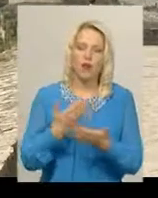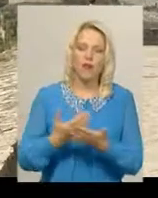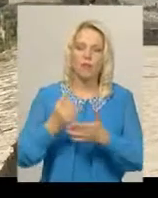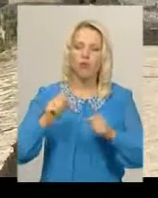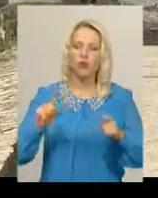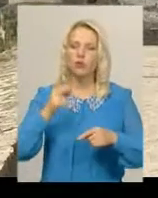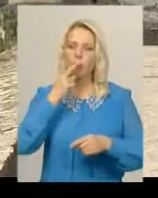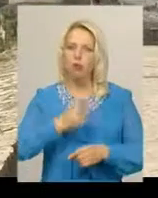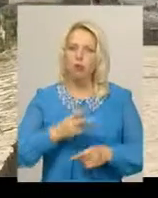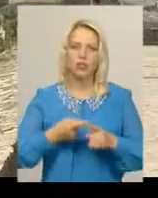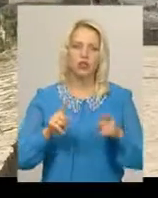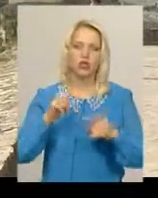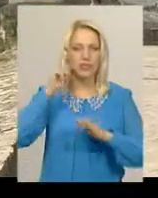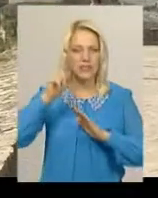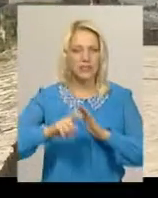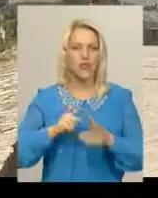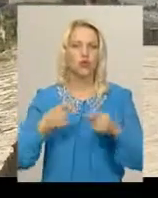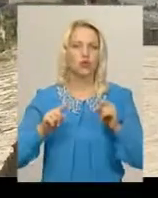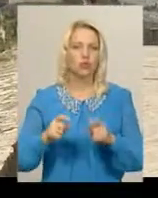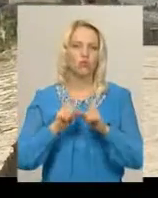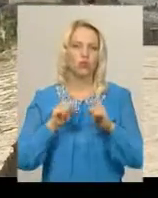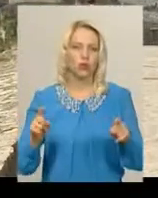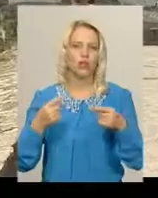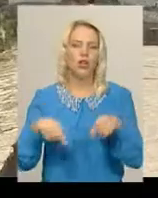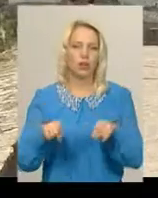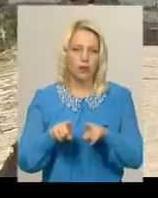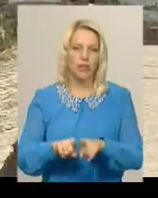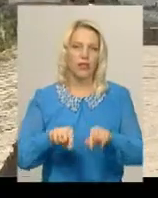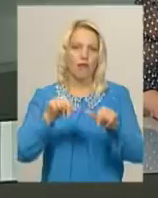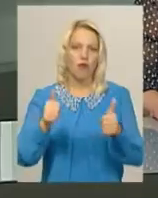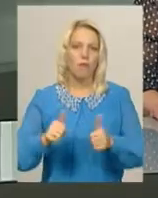щось побачити, щось нове взнати. Тому, власне, школа і тому такий формат заходу.